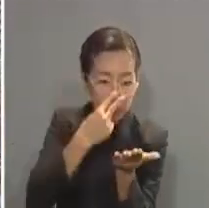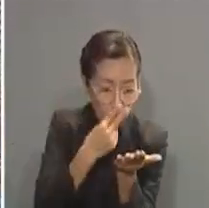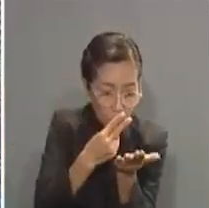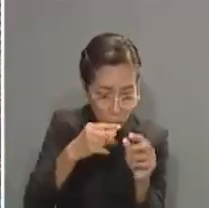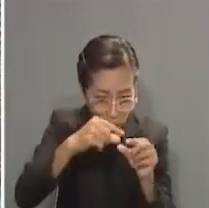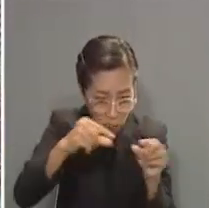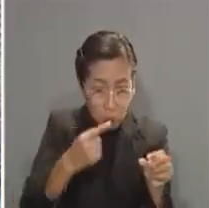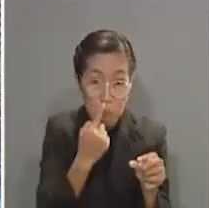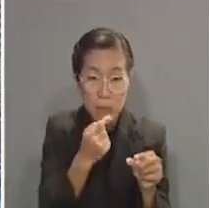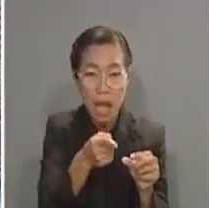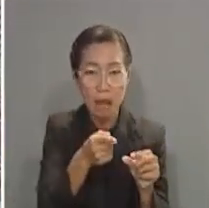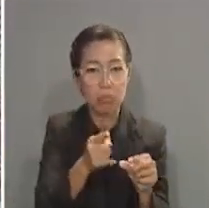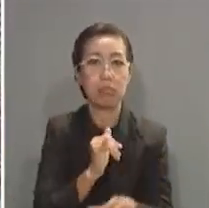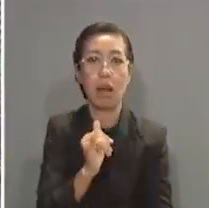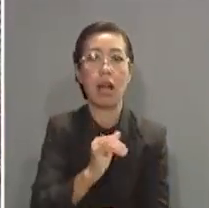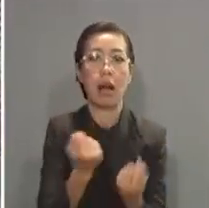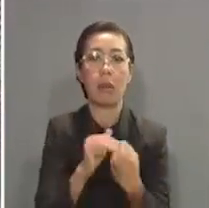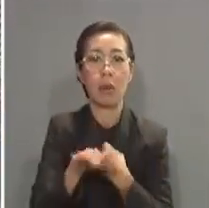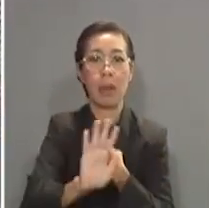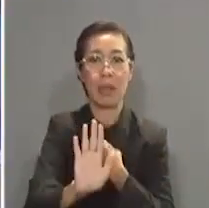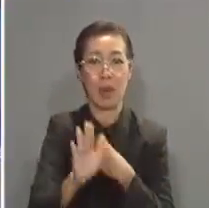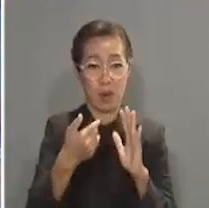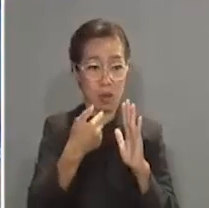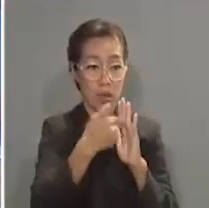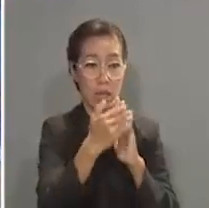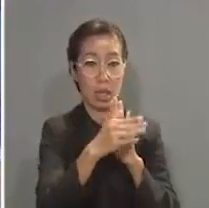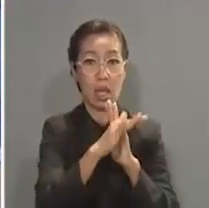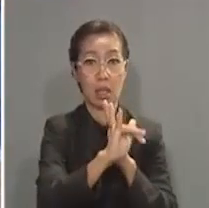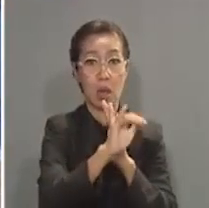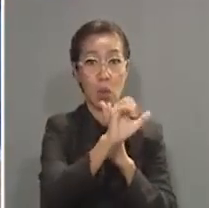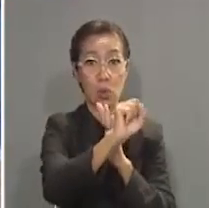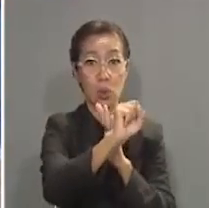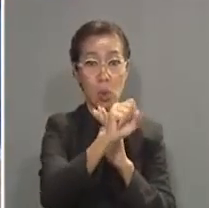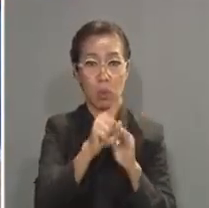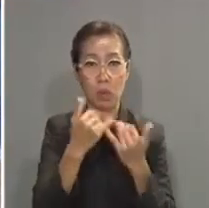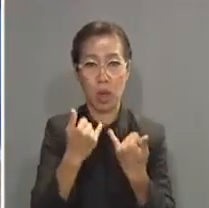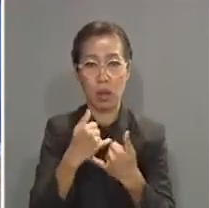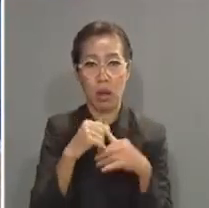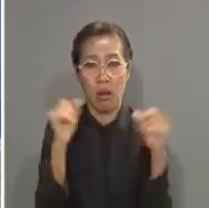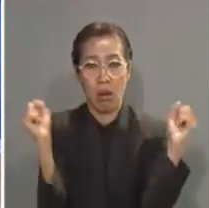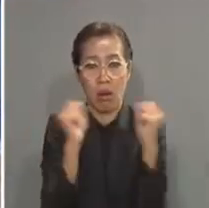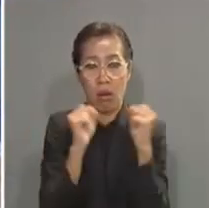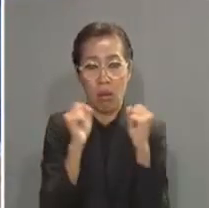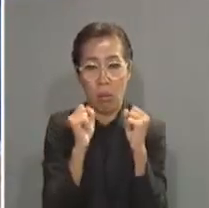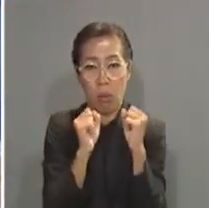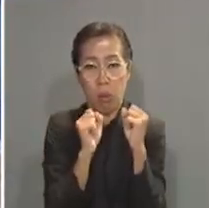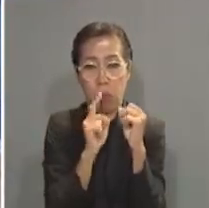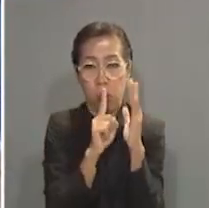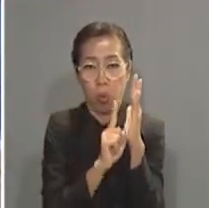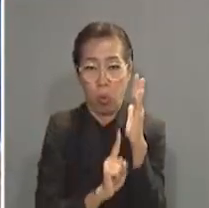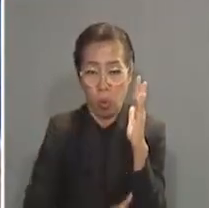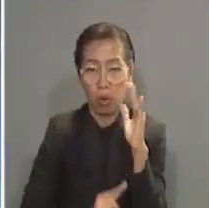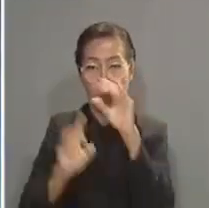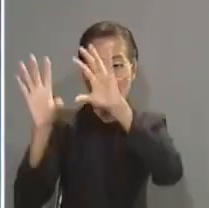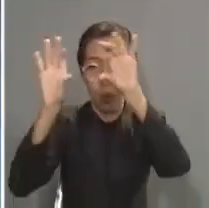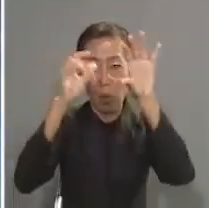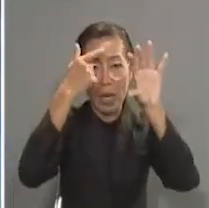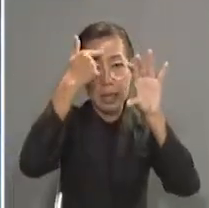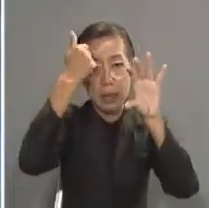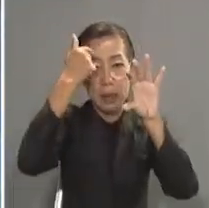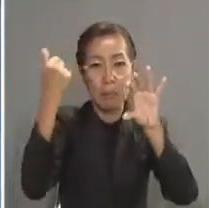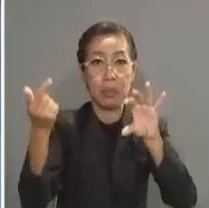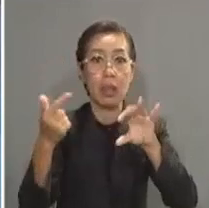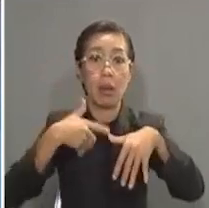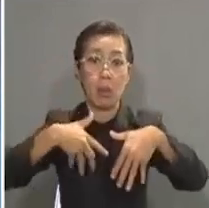านที่ยวโสทรยังคงหนาวเย็นลงอย่ต่อเนื่องท้องฟ้ามืดครึ้ ประชาชนที่อยตามพทชนนบทแล้วกอพ consume รอบนอก